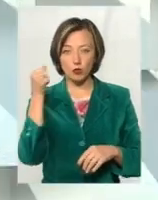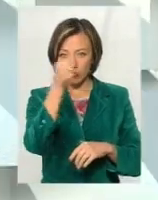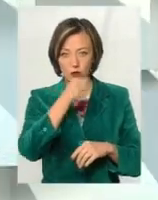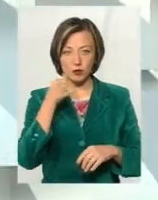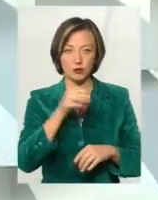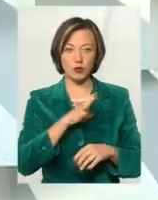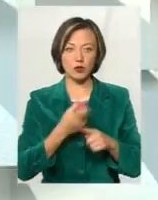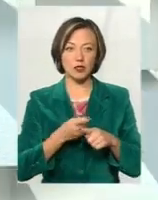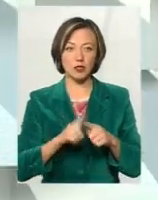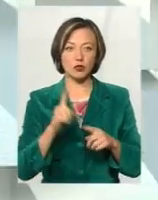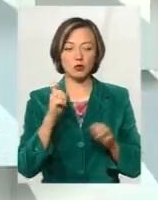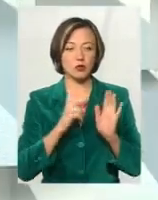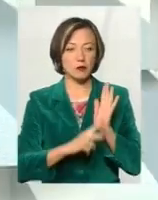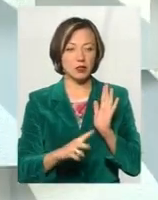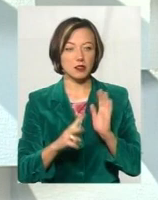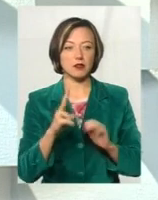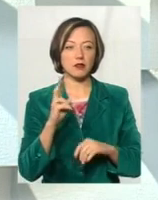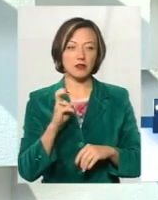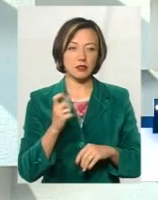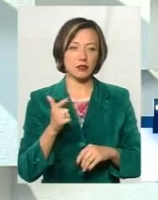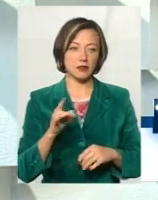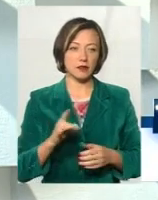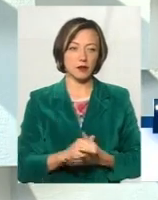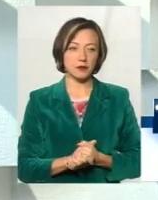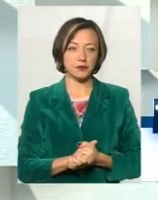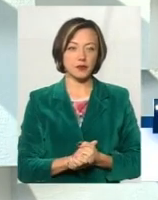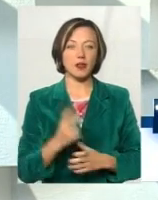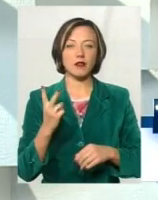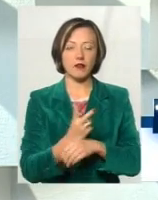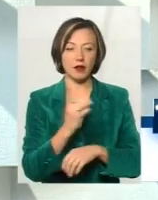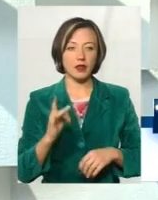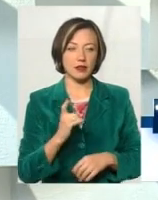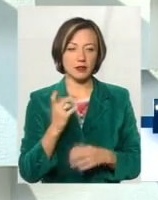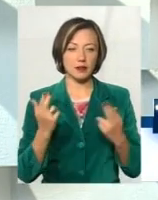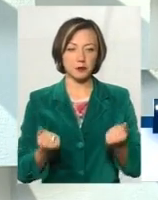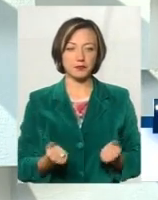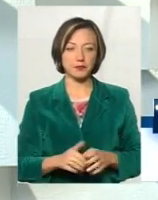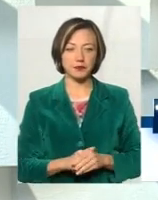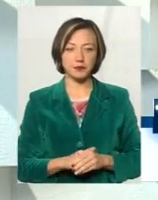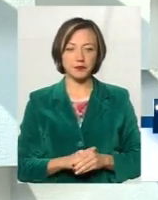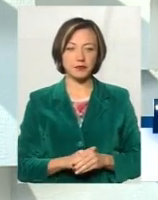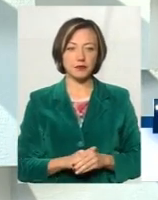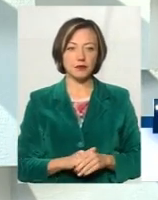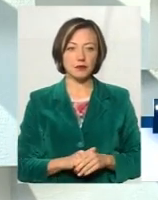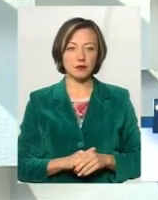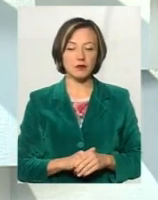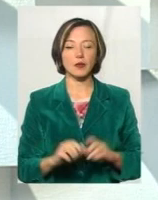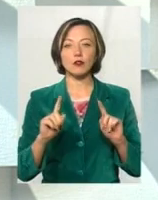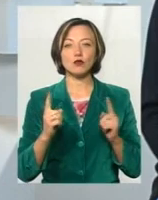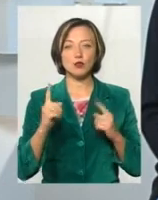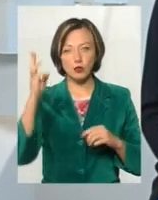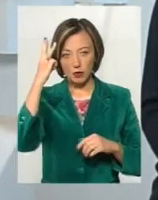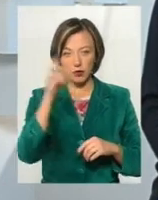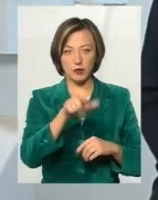минулому році це було і 170, і 200 гривень. Тобто в два рази вдвічі. А чому хмельничани